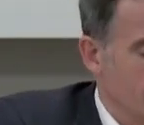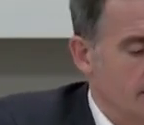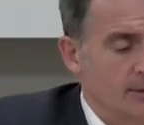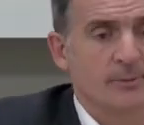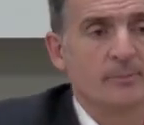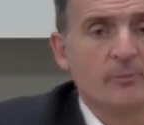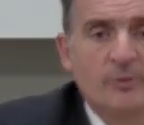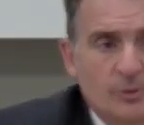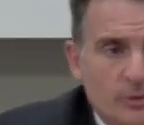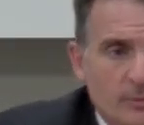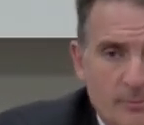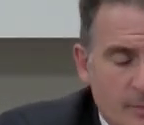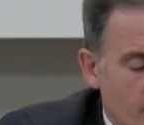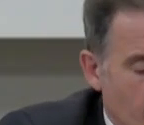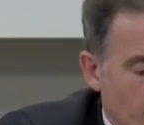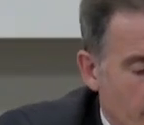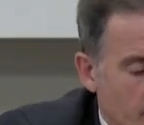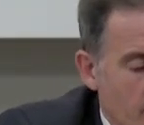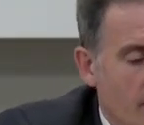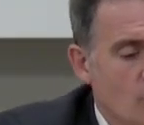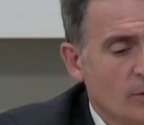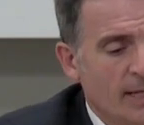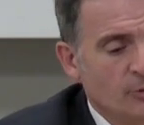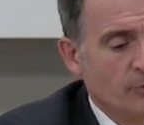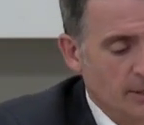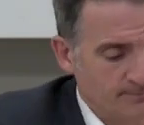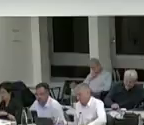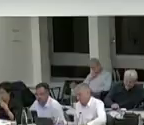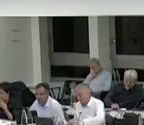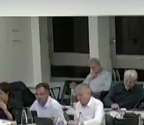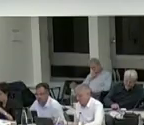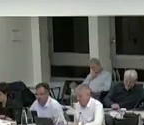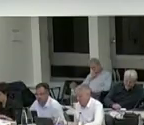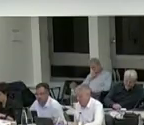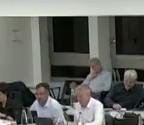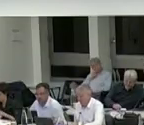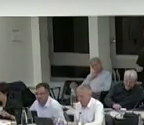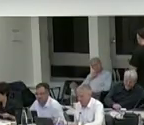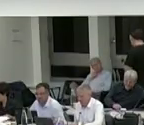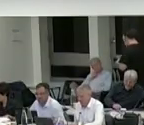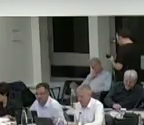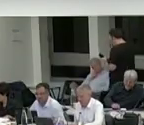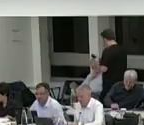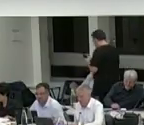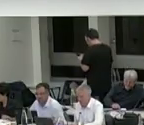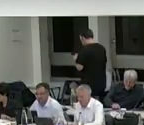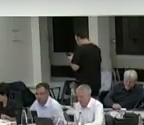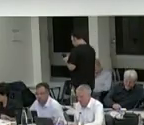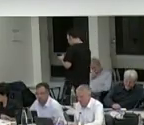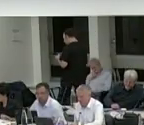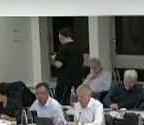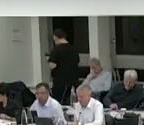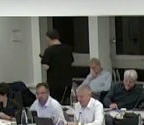euh même vote même vote délibération adoptée la 26